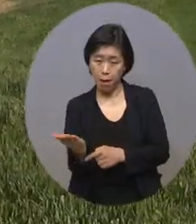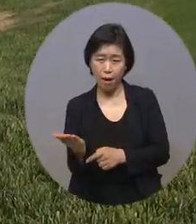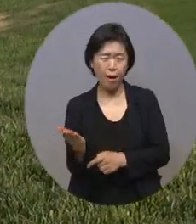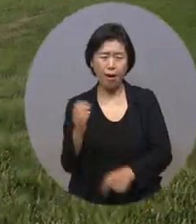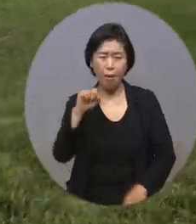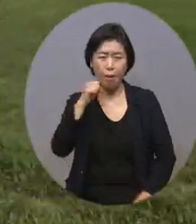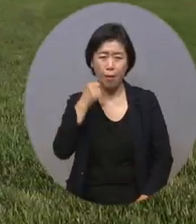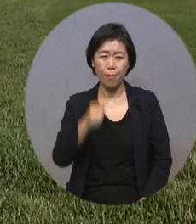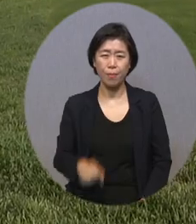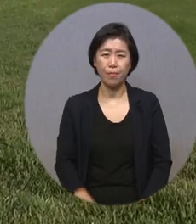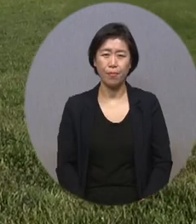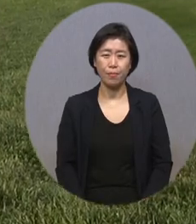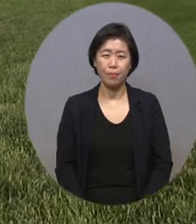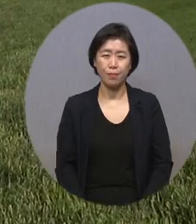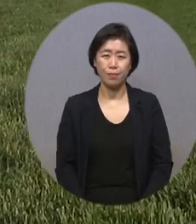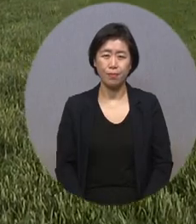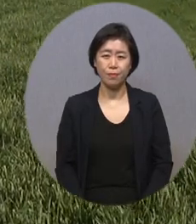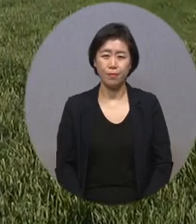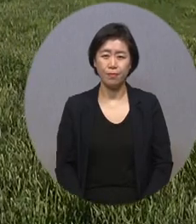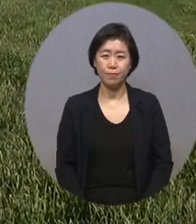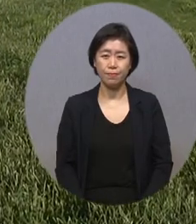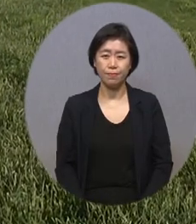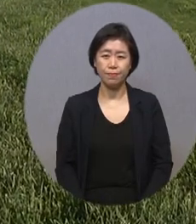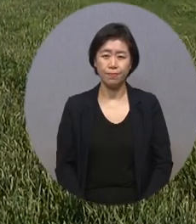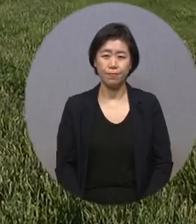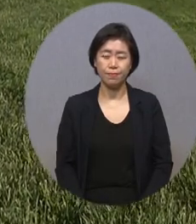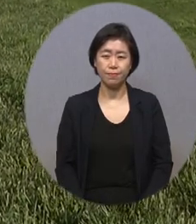이게 나오려나? 어떡하나?